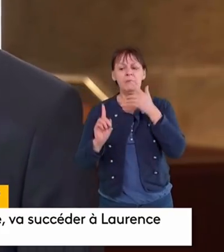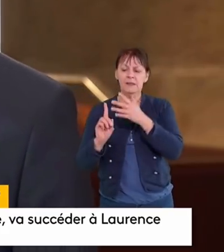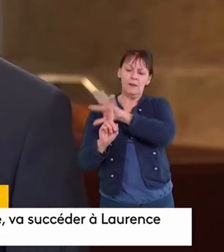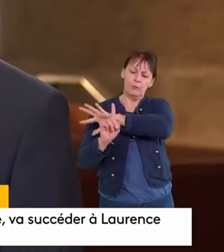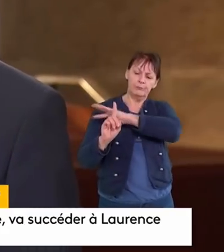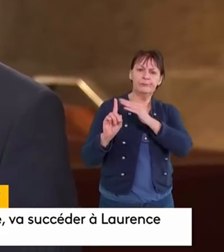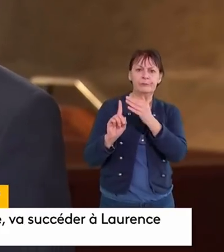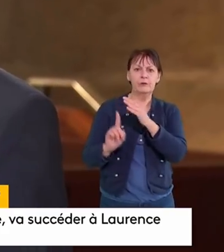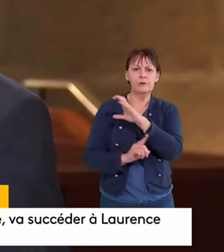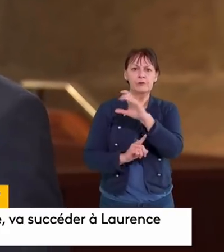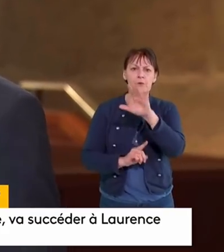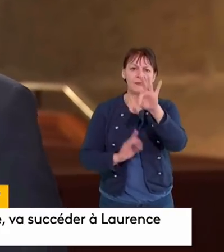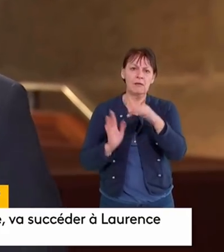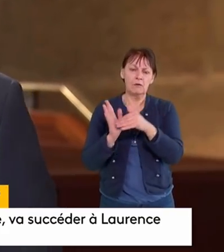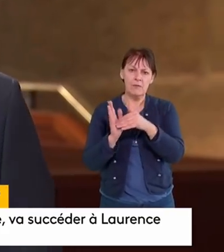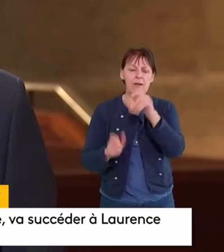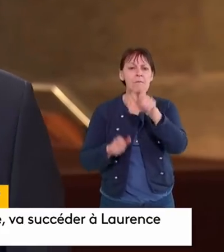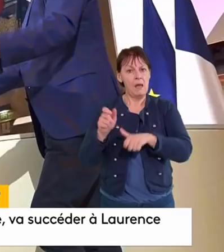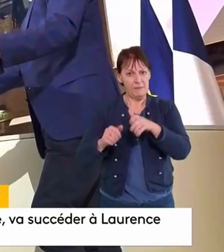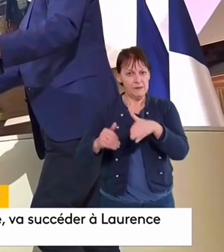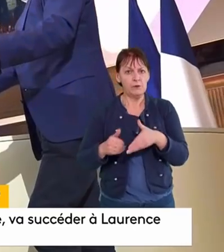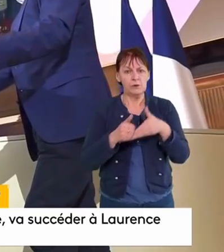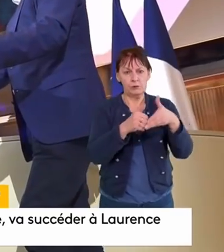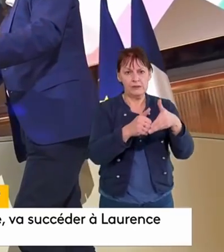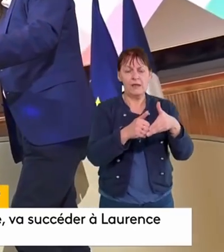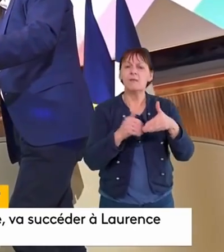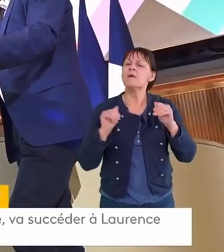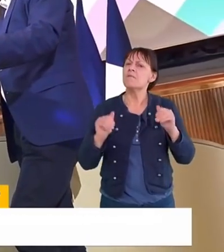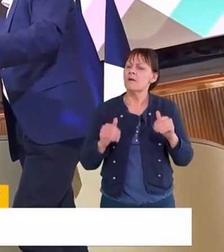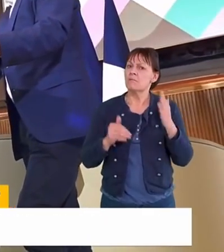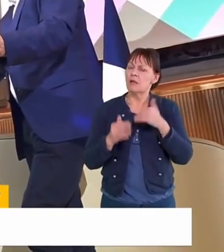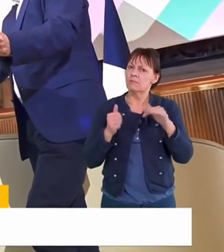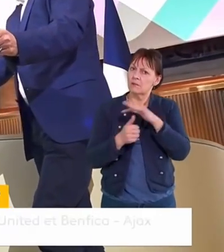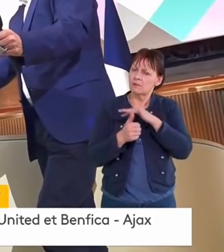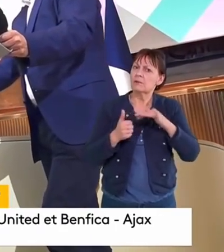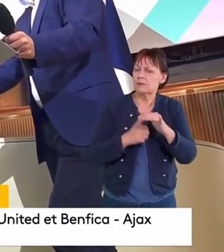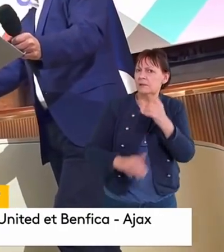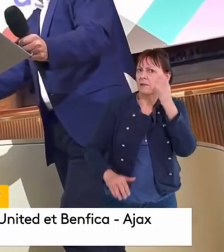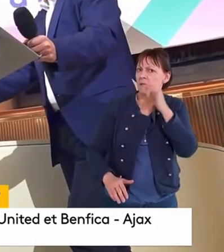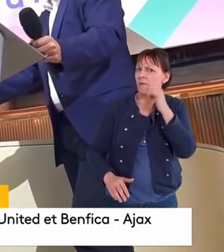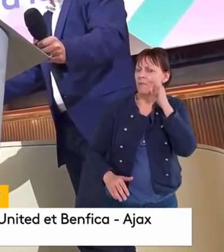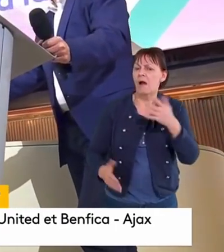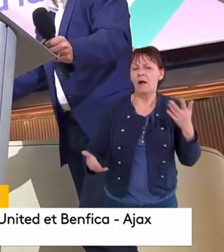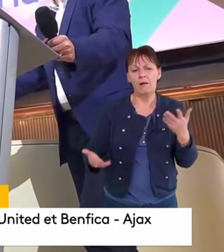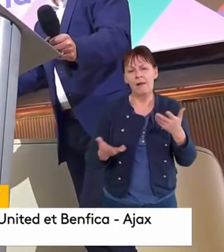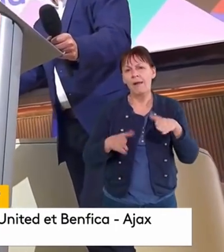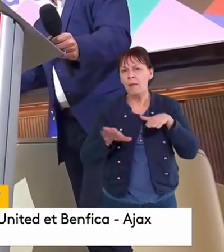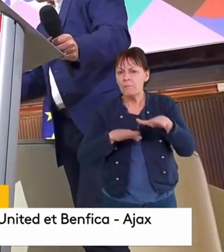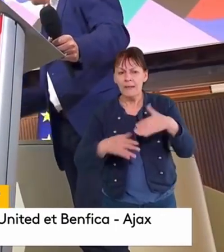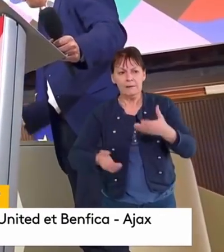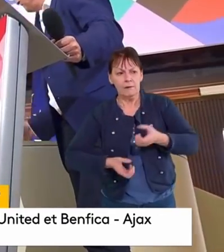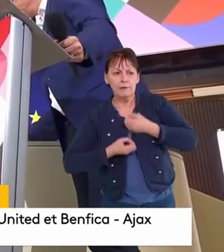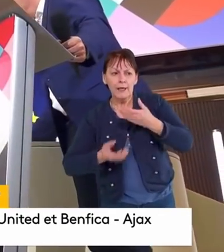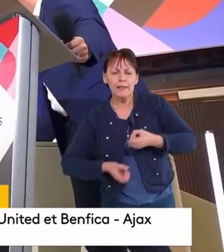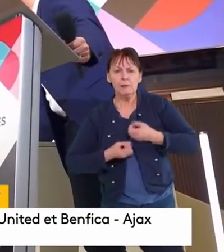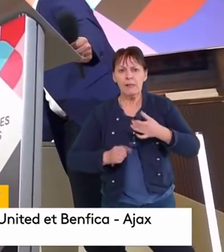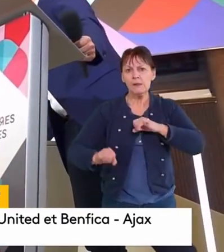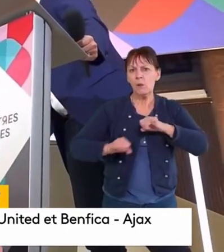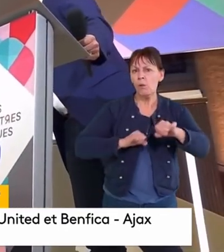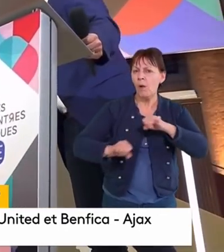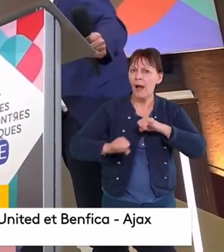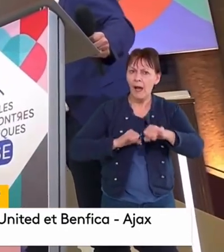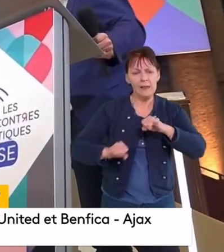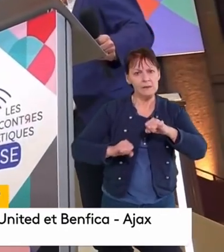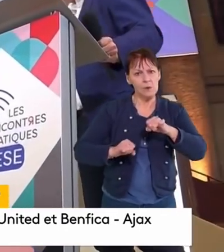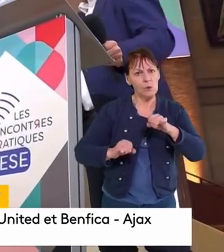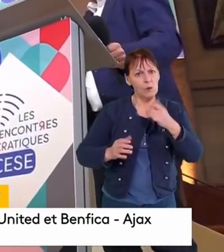voit que dans la société, Fabien Roussel, il y a un renouvellement des modes d'expression, des modes d'action chez les jeunes,